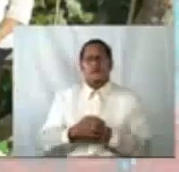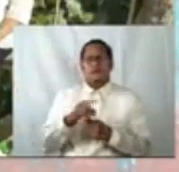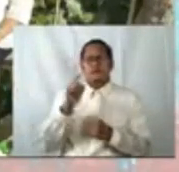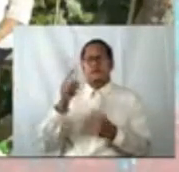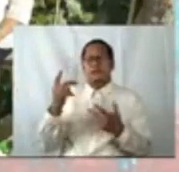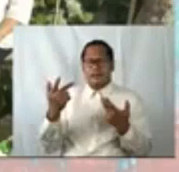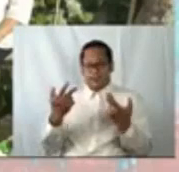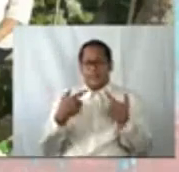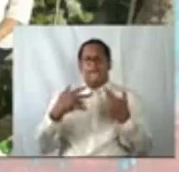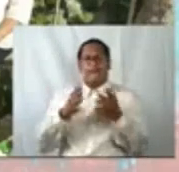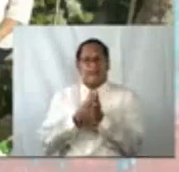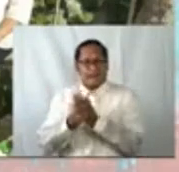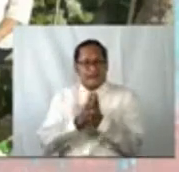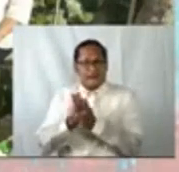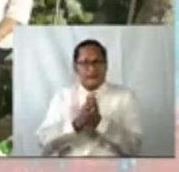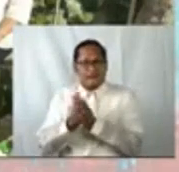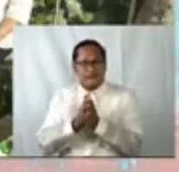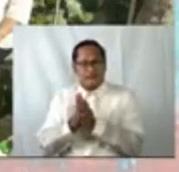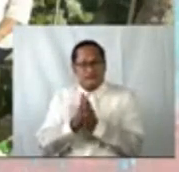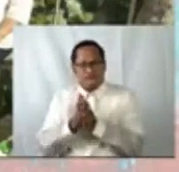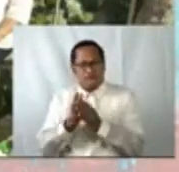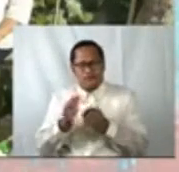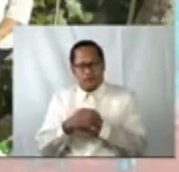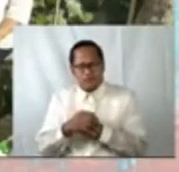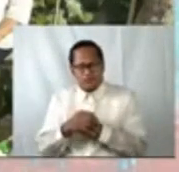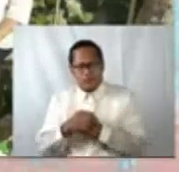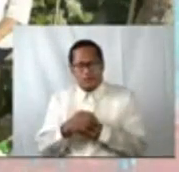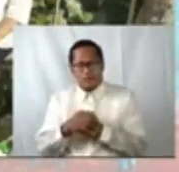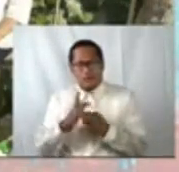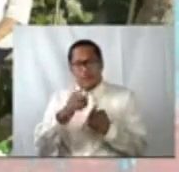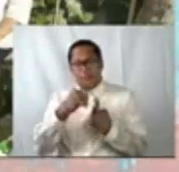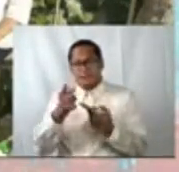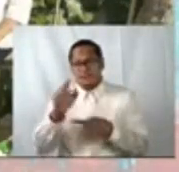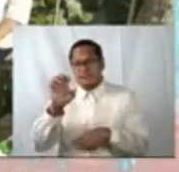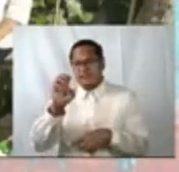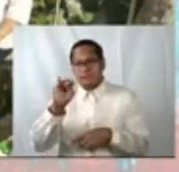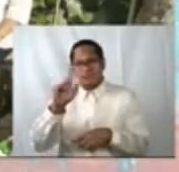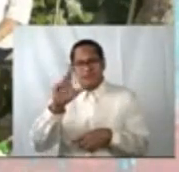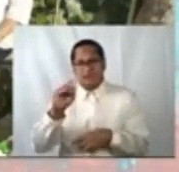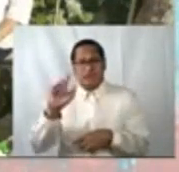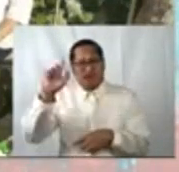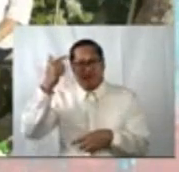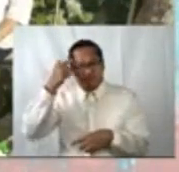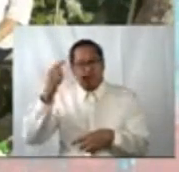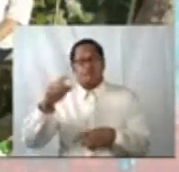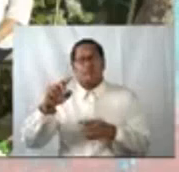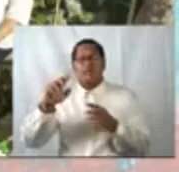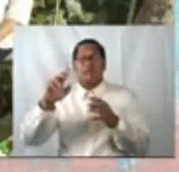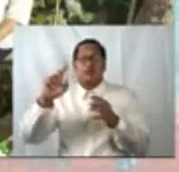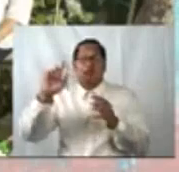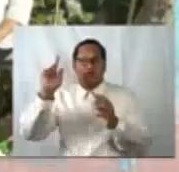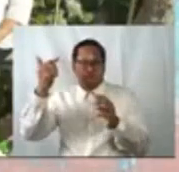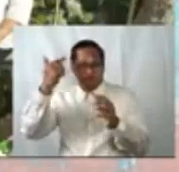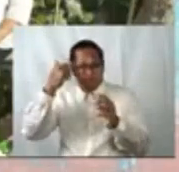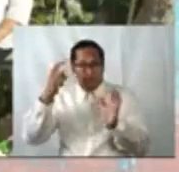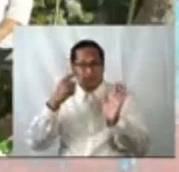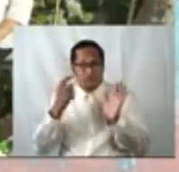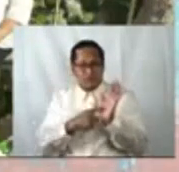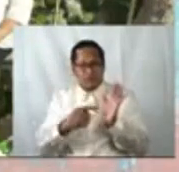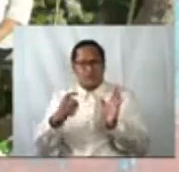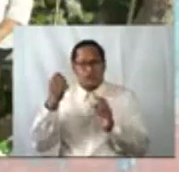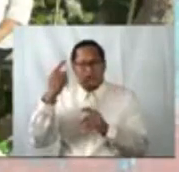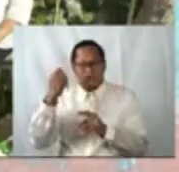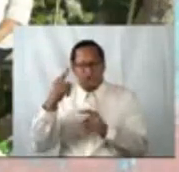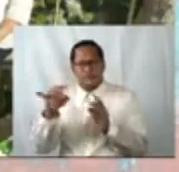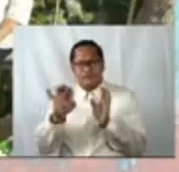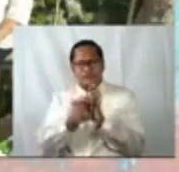ng effort, hindi po ba naman siguro si General Emilio Aguinaldo for the government to be recognized. Anyway, I digress. Para maunawaan, itong